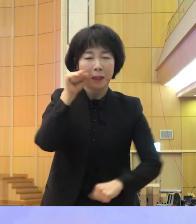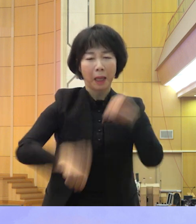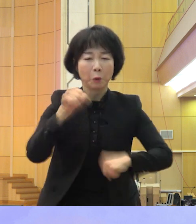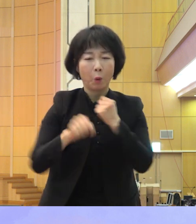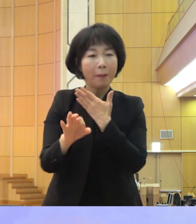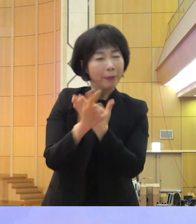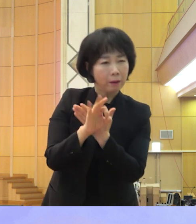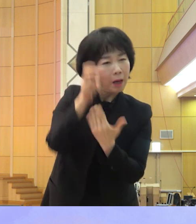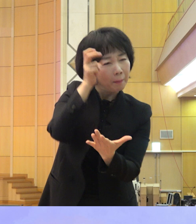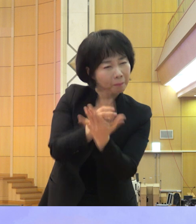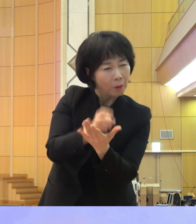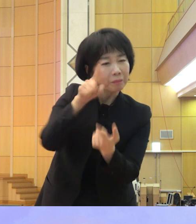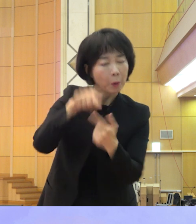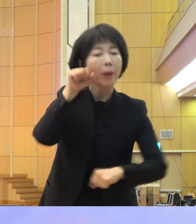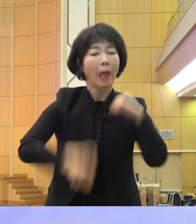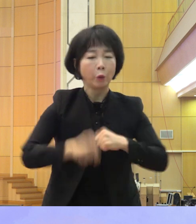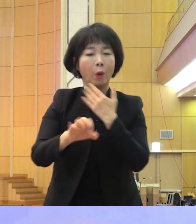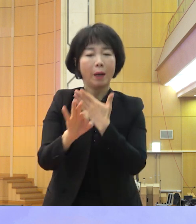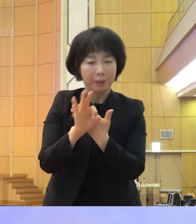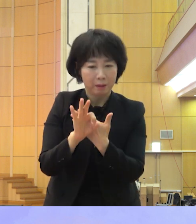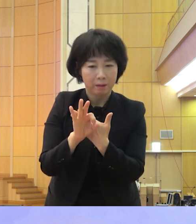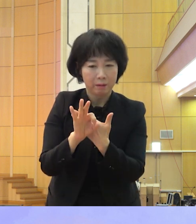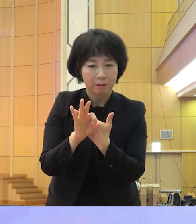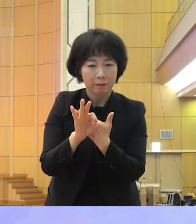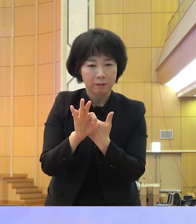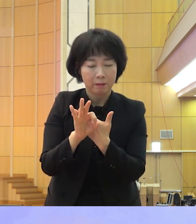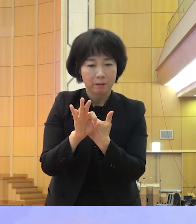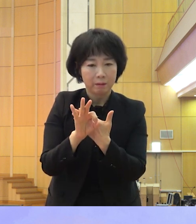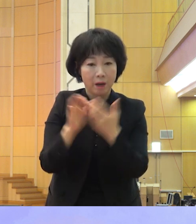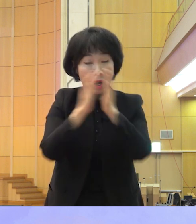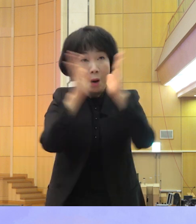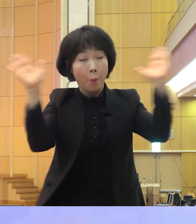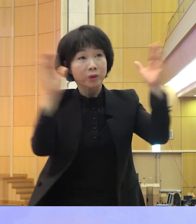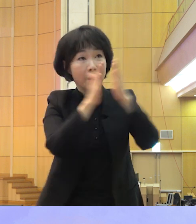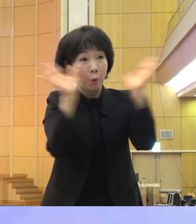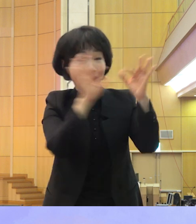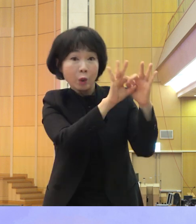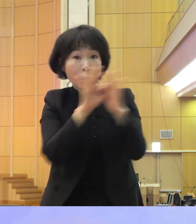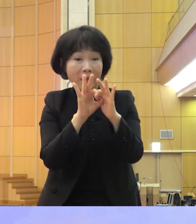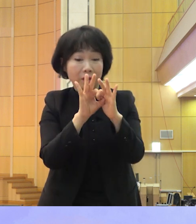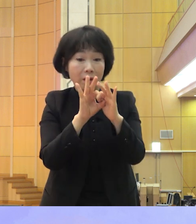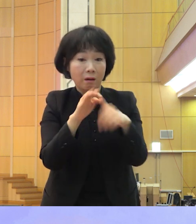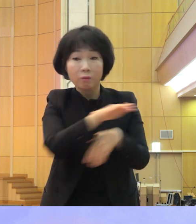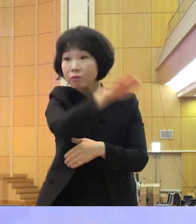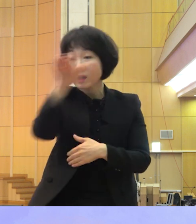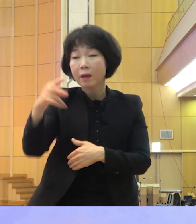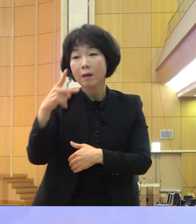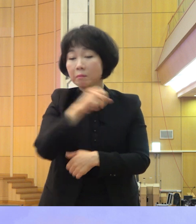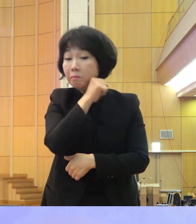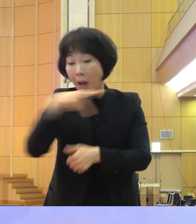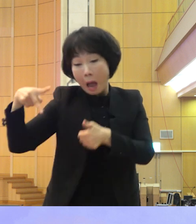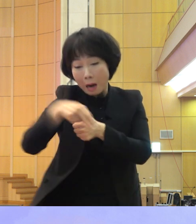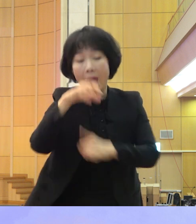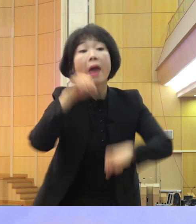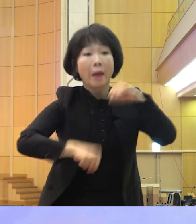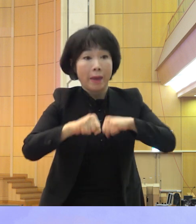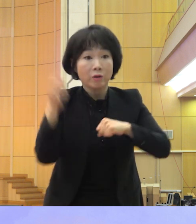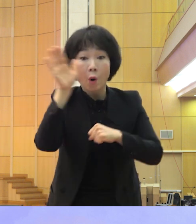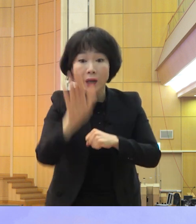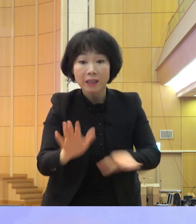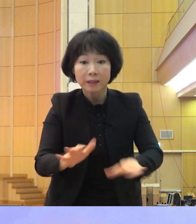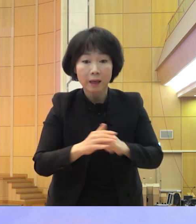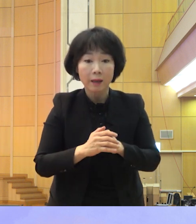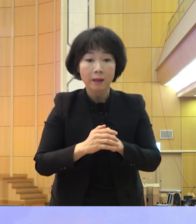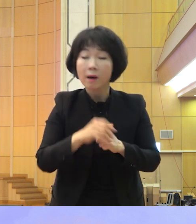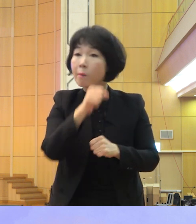율법을 행하면, 오늘 본문 말씀에 모세를 통해서 할례를 행한다 그랬지요. 그러나